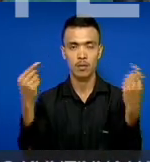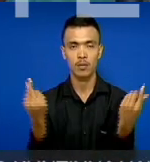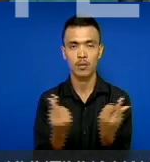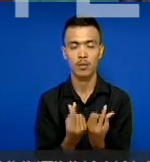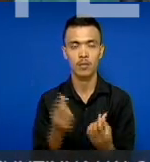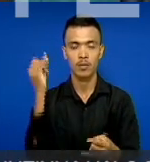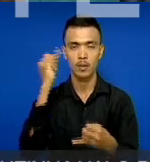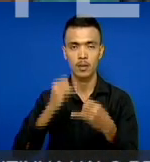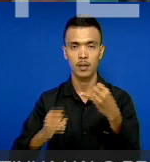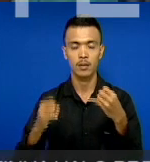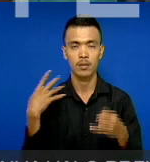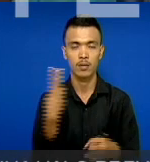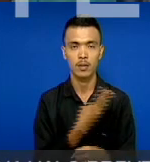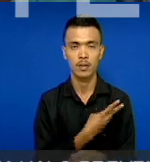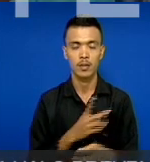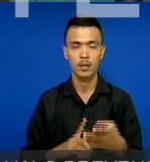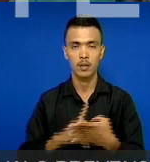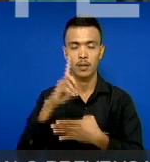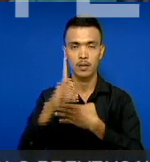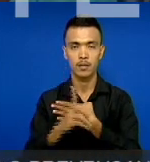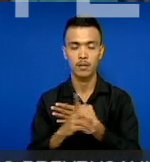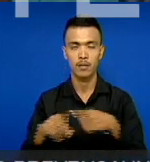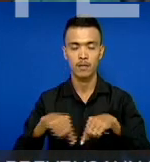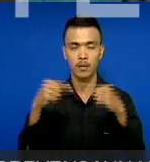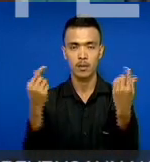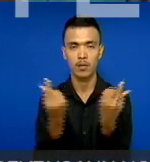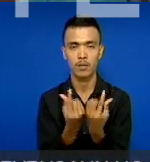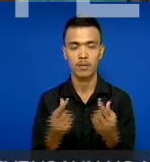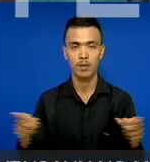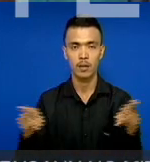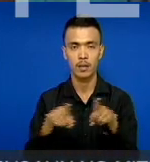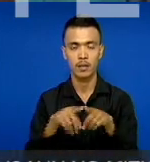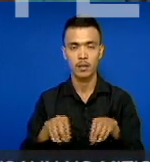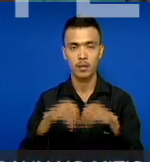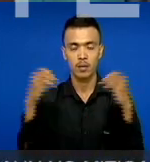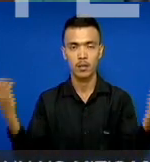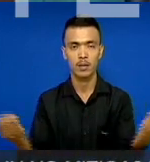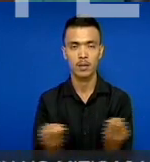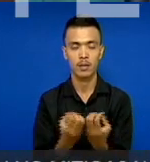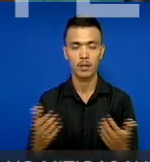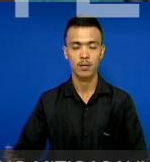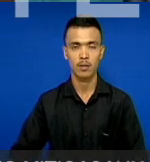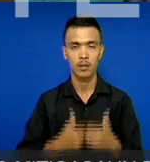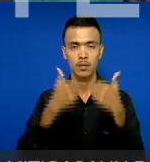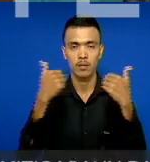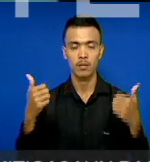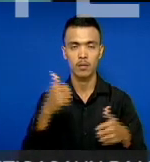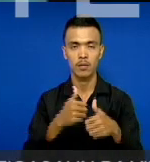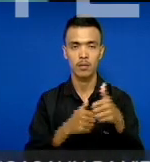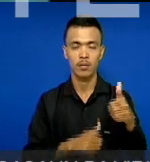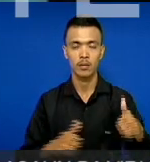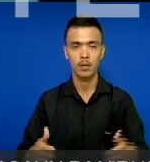to ikus ita atu desenvolve arte marciais ne anesan organizasyon desportivas hori orienta ba aktivitas desportivas